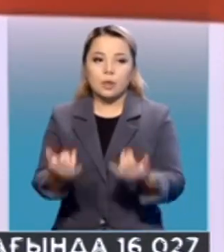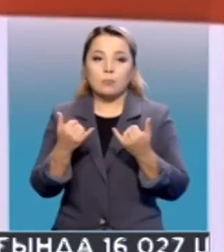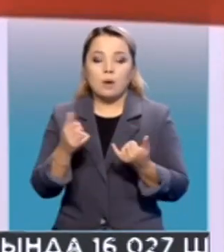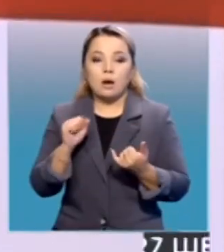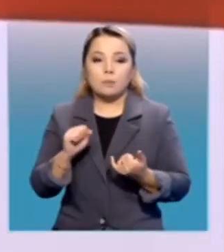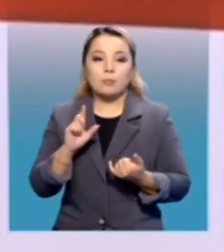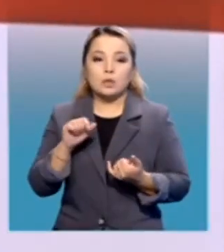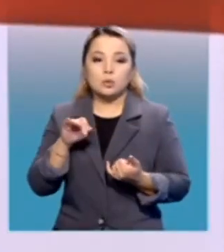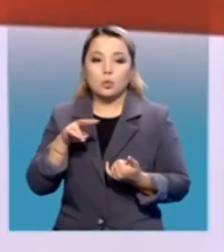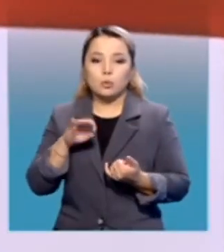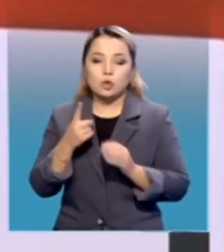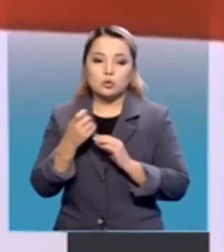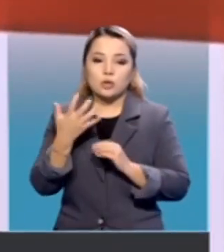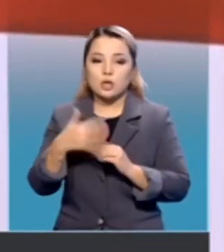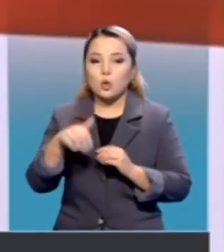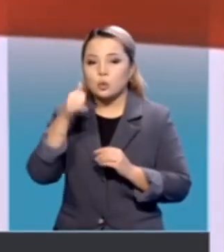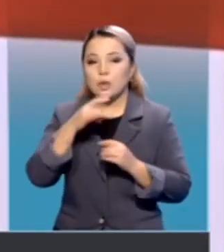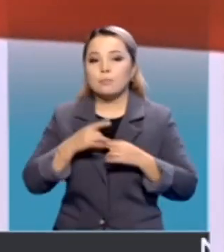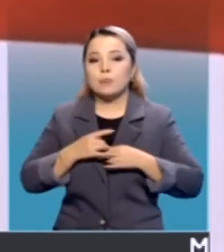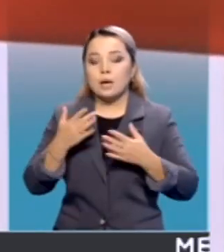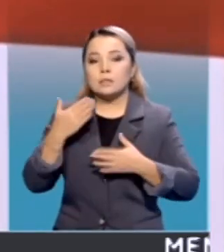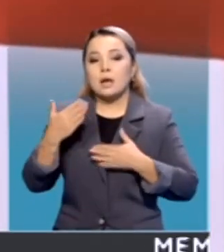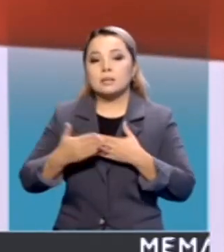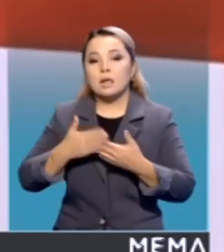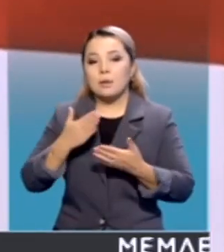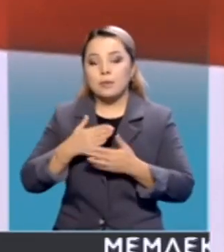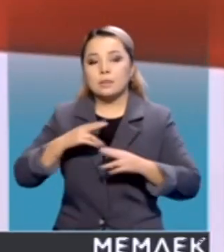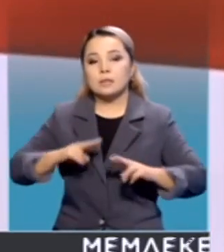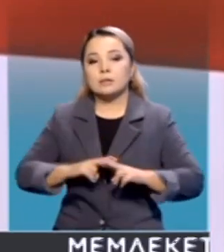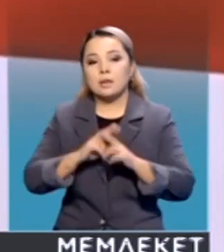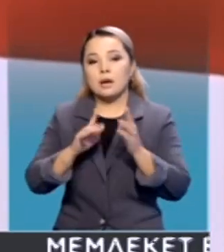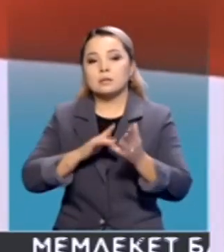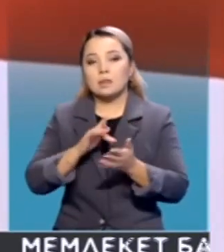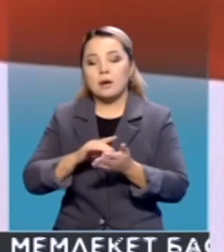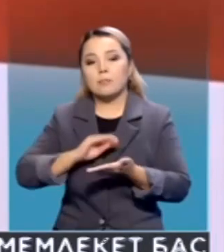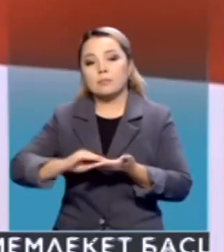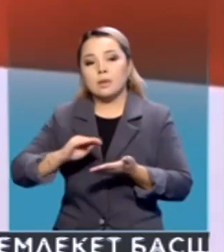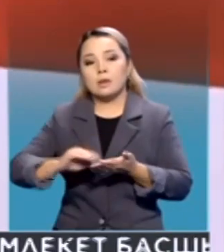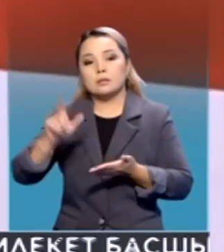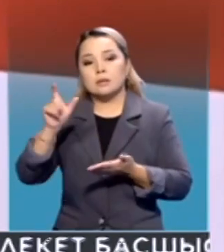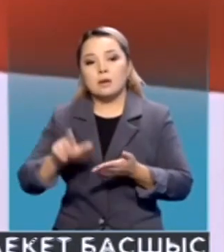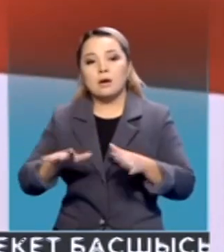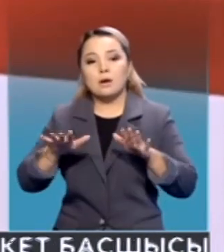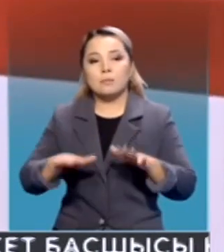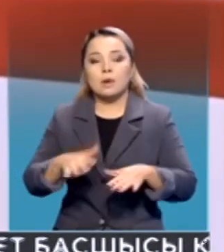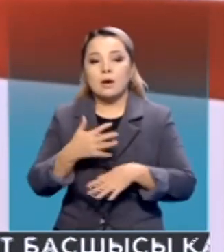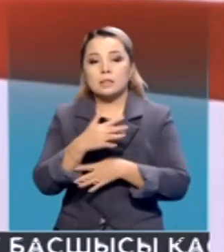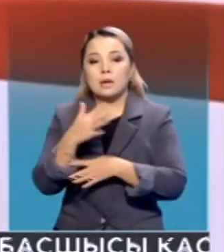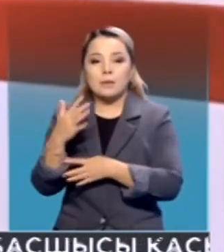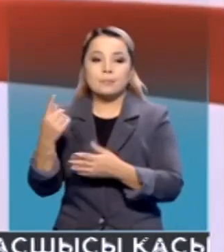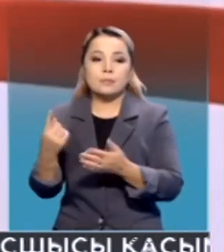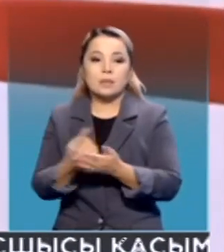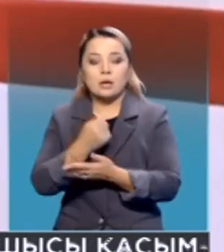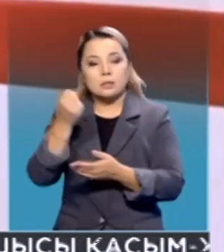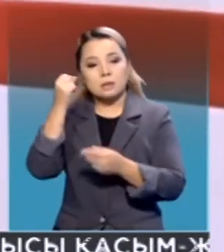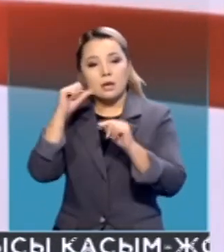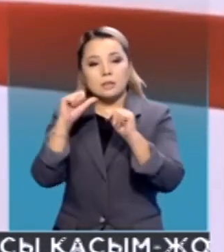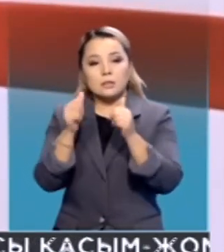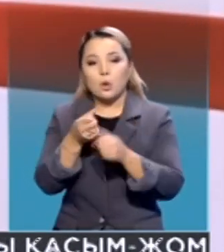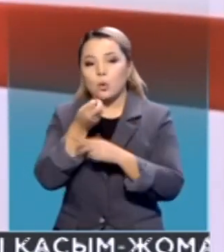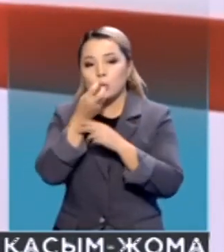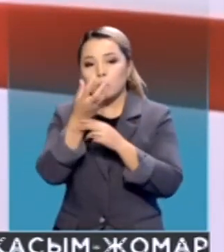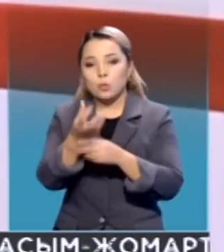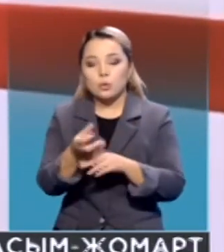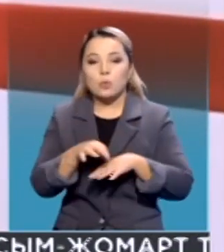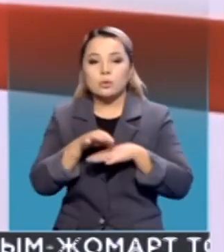Бүгін Ахмет Байтұрсынұлының 150 жылдық мерейтойы аясында елордамыздағы қаламгерлер аллеясындағы алаш қайраткерлері ескерткішіне гүл